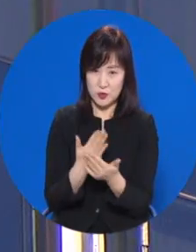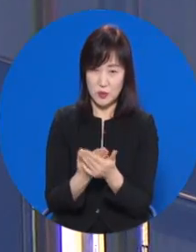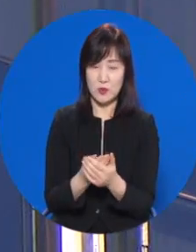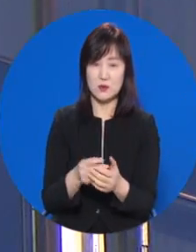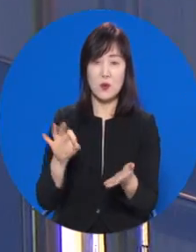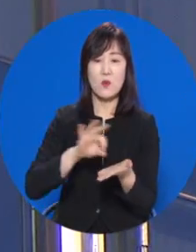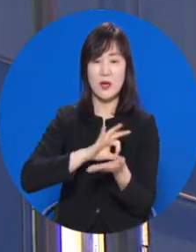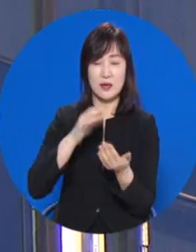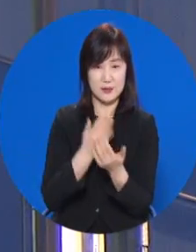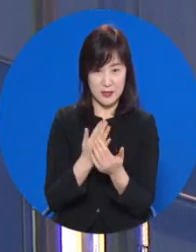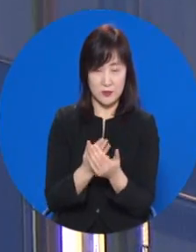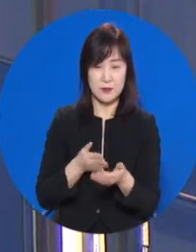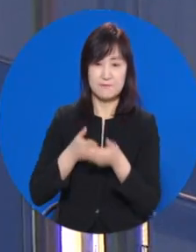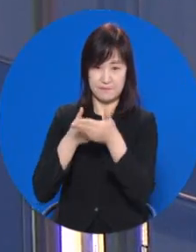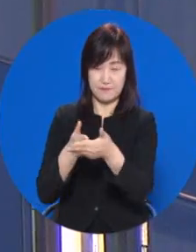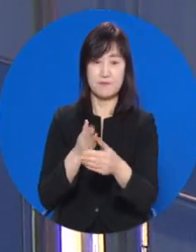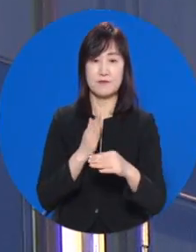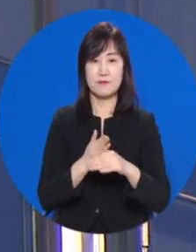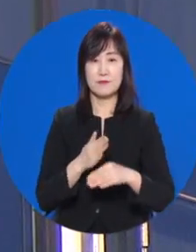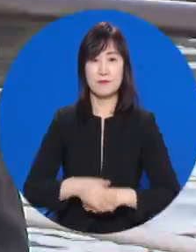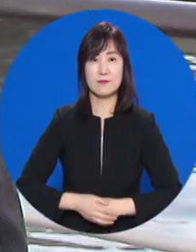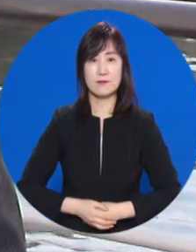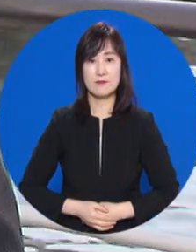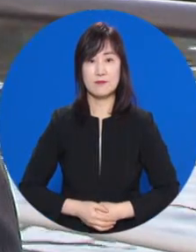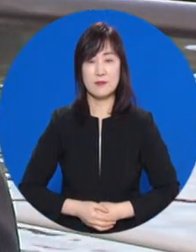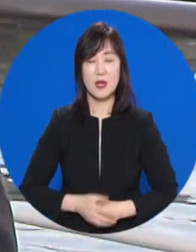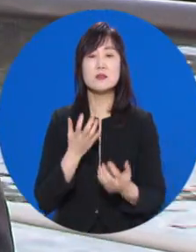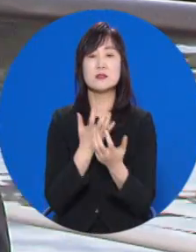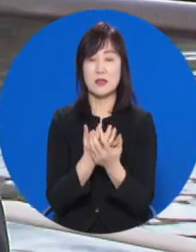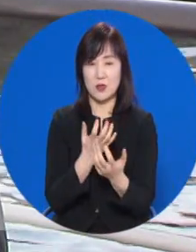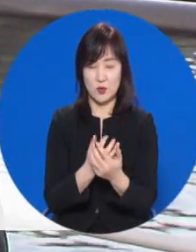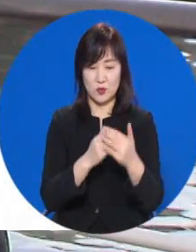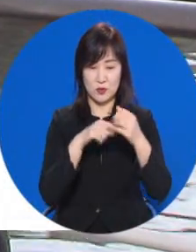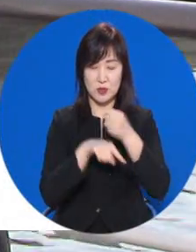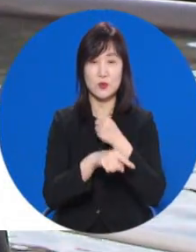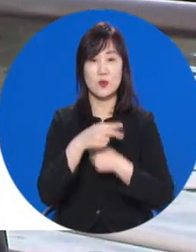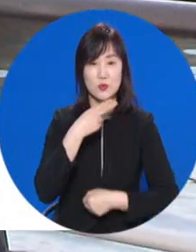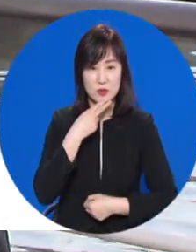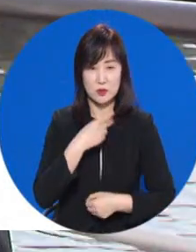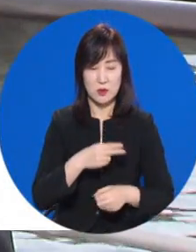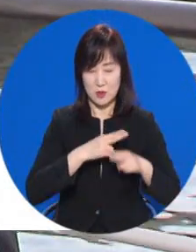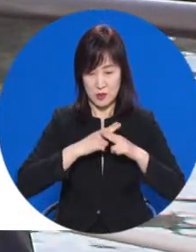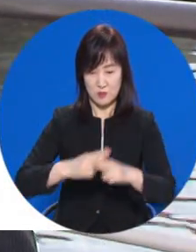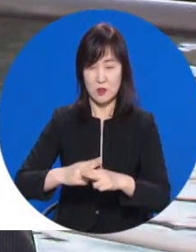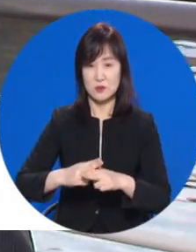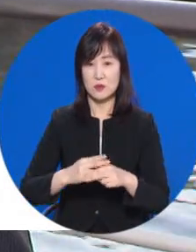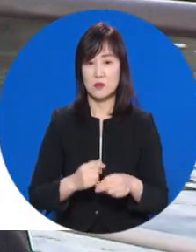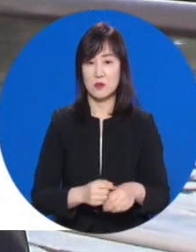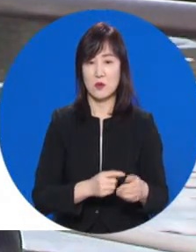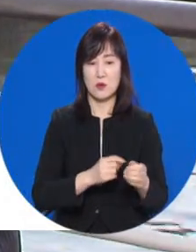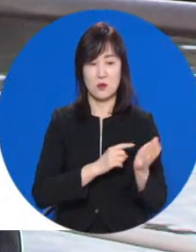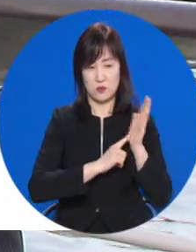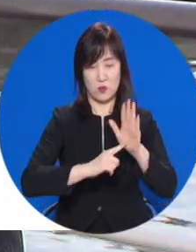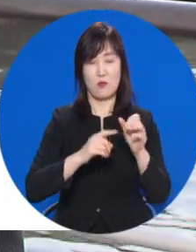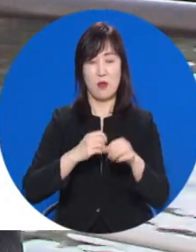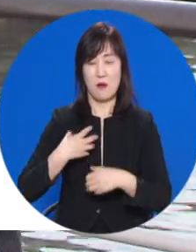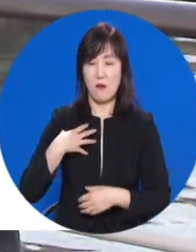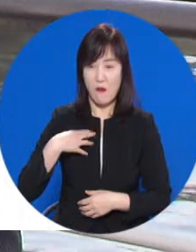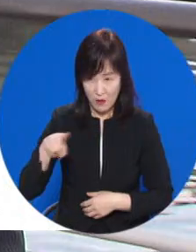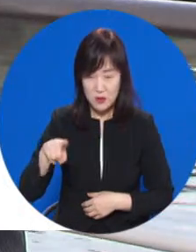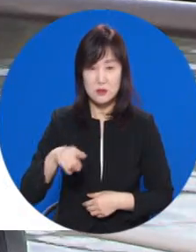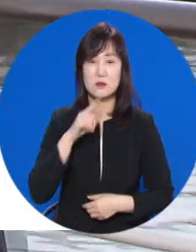등 회계 자료를 요청하고 있습니다. 자료에 대한 근거도 없이 일방적인 부분으로 통보만 하고 너네들은